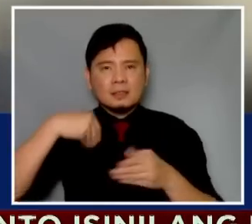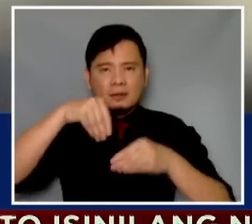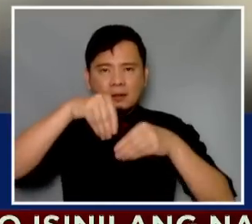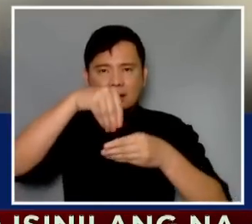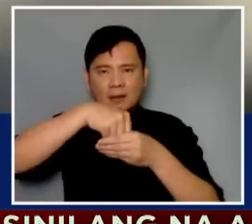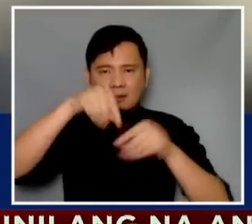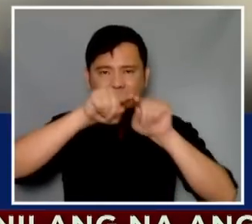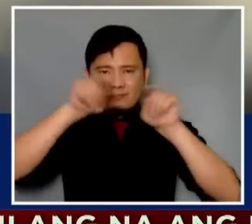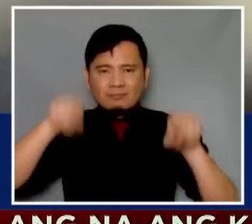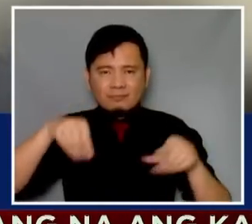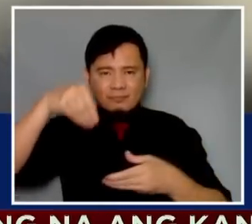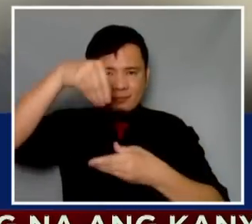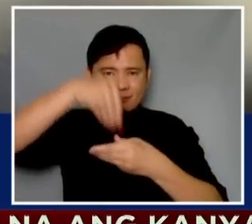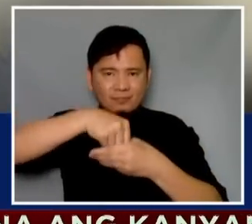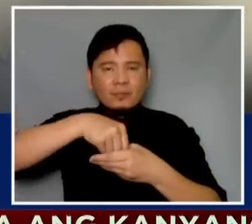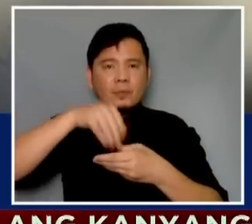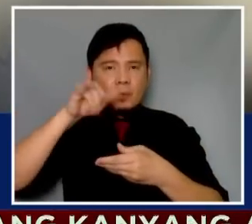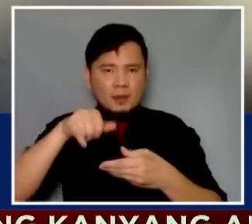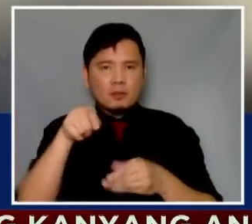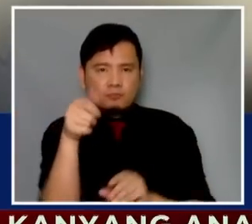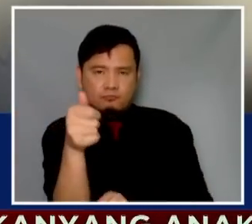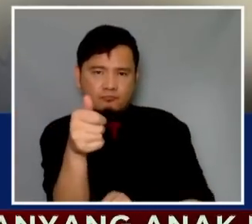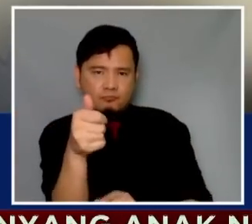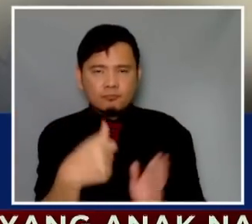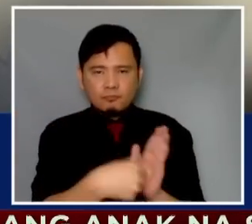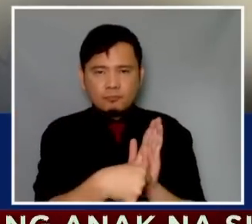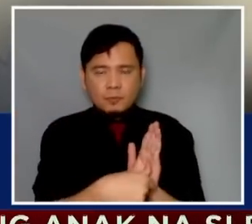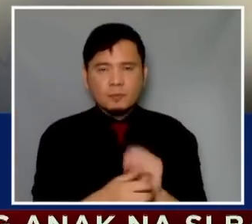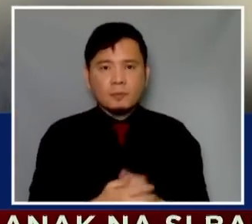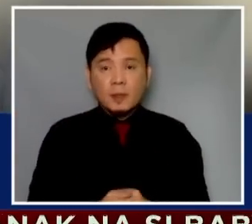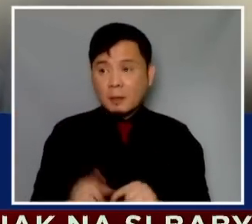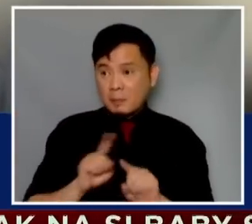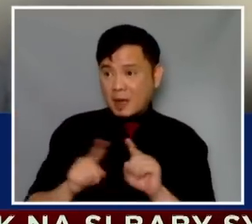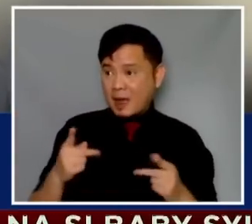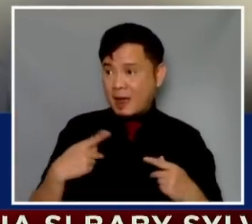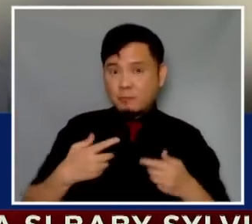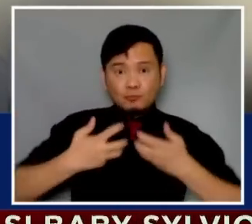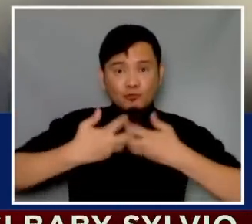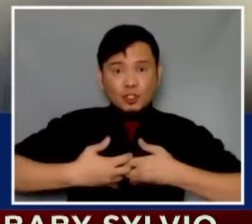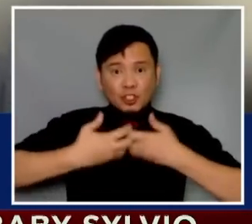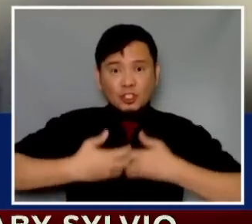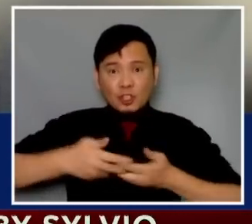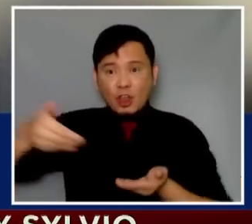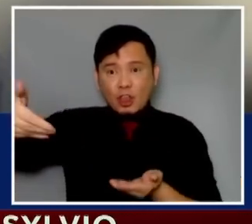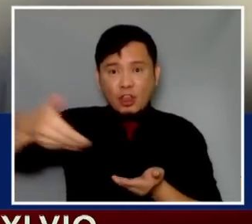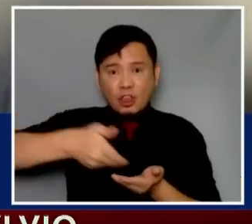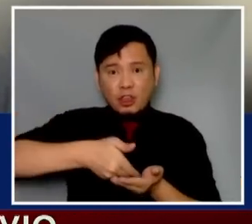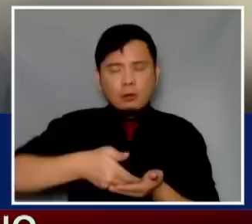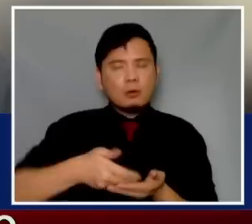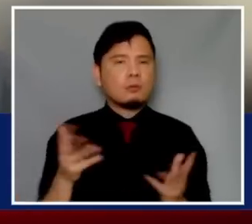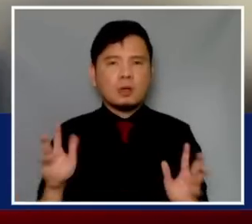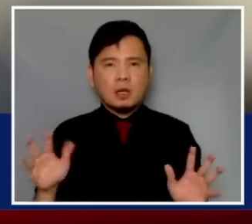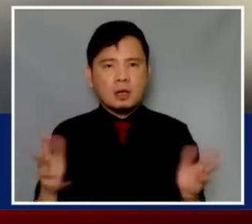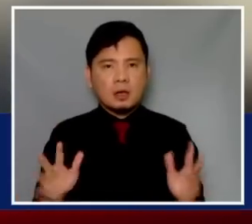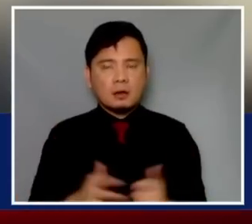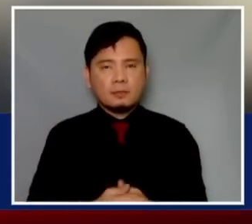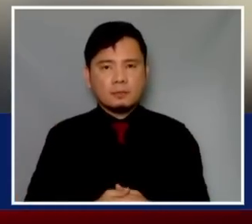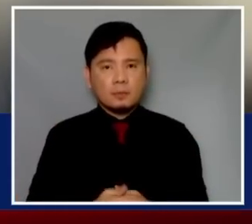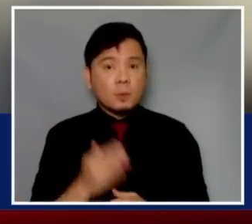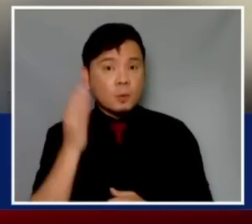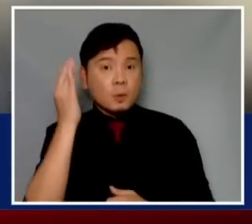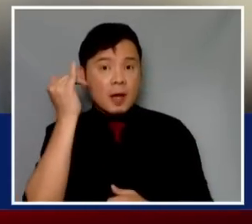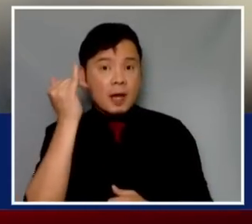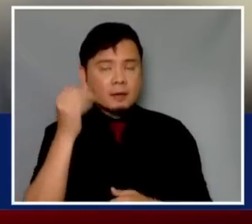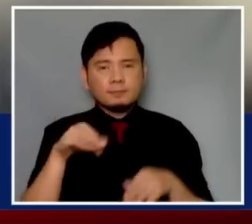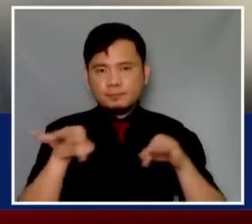Wala po silang makikitang makina doon sa mismong isolation polling precinct na yan. Bakit po? Sapagkat ang gagawin po dyan, yung lahat ng